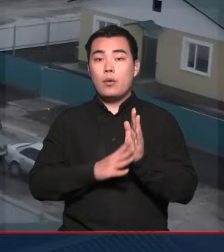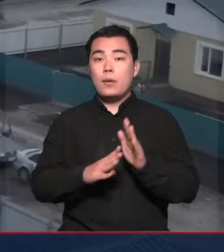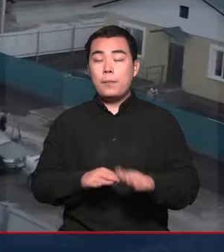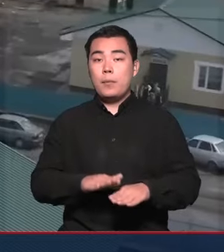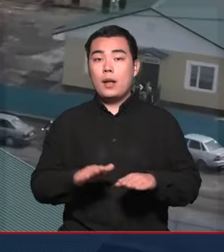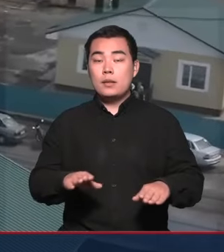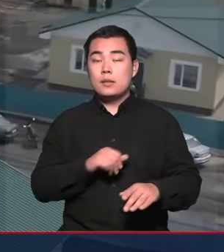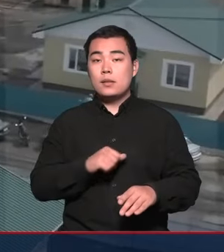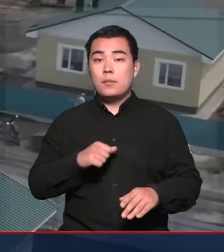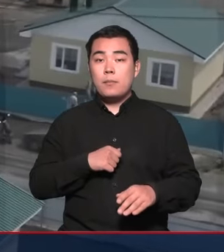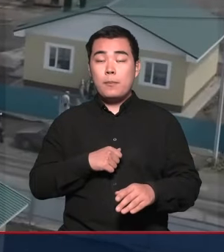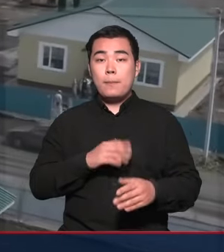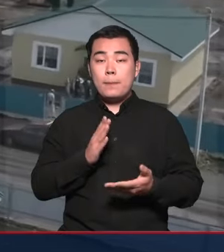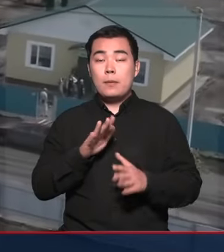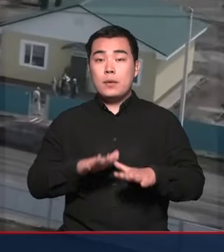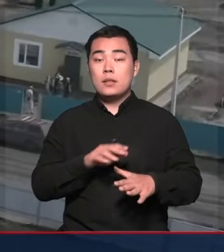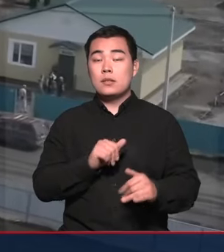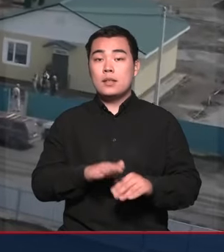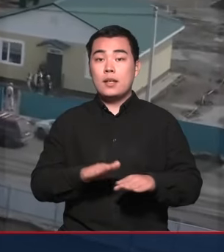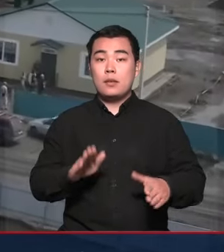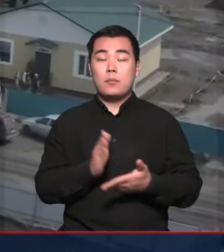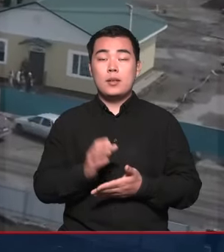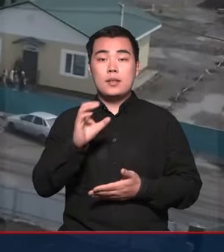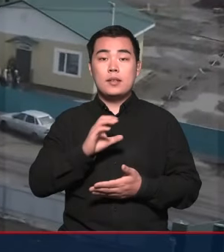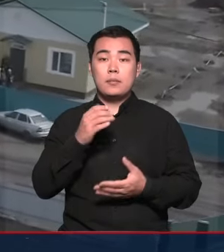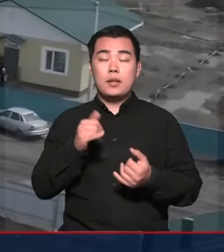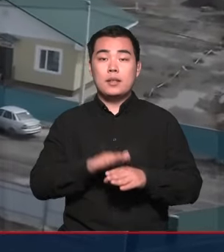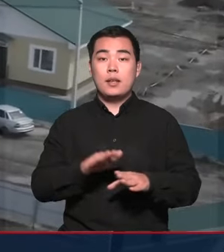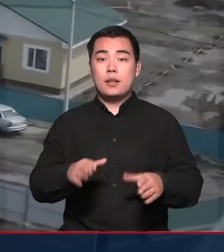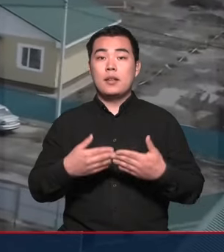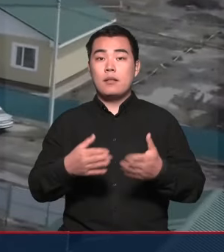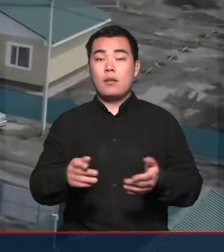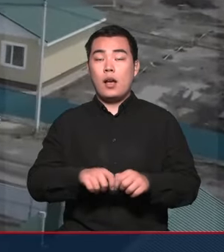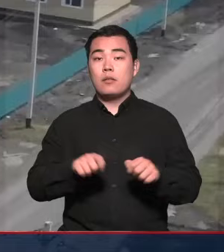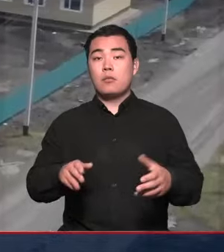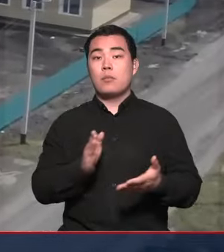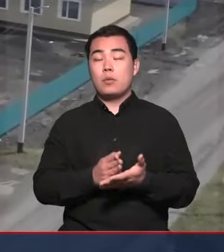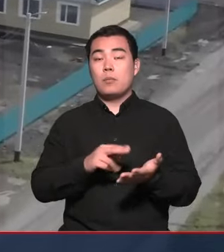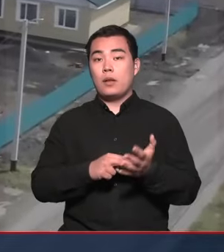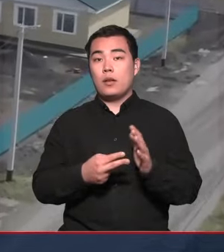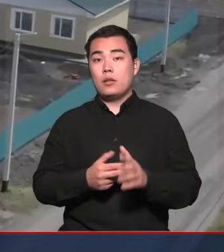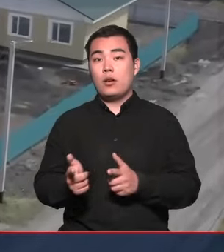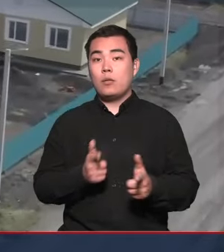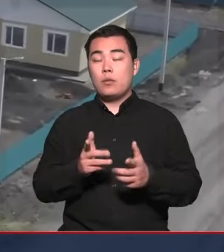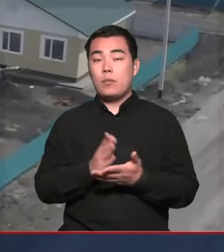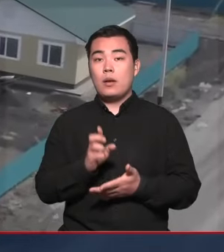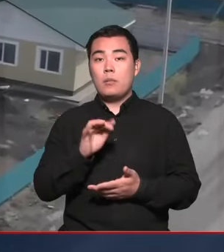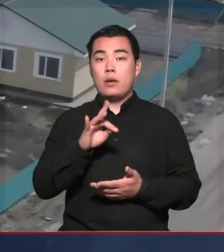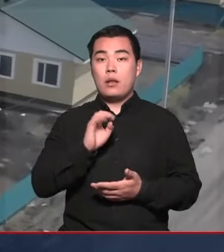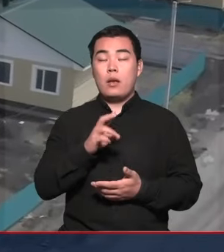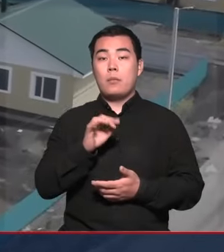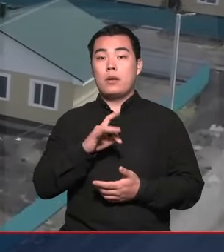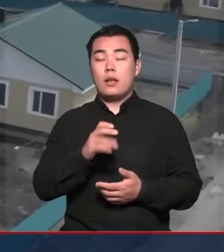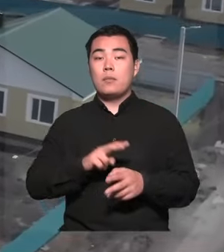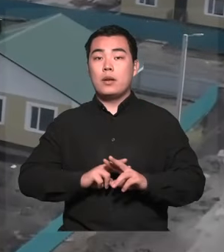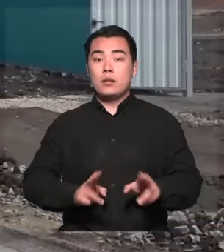арналған балабақшада салынып жатыр. Ол қыркүйек айында балақайларға есігін айқара ашады деген жоспар бар. Бірлік бірлігі